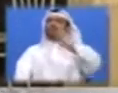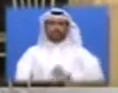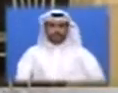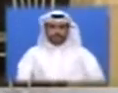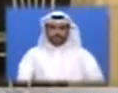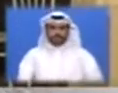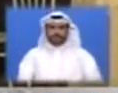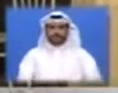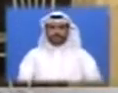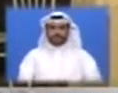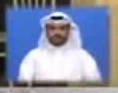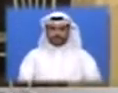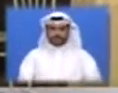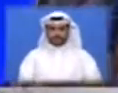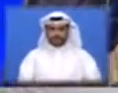الأكاديمية.